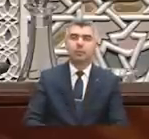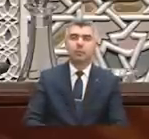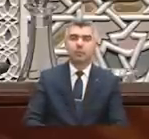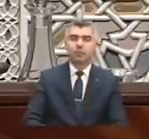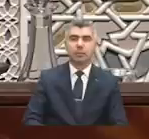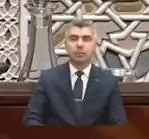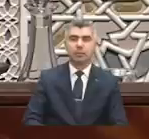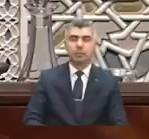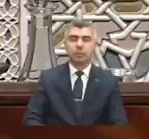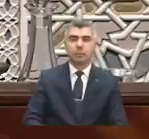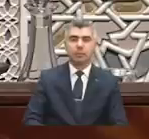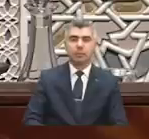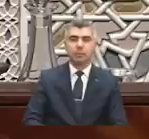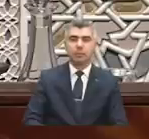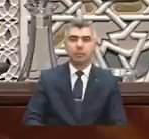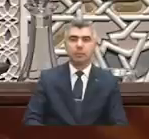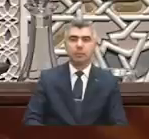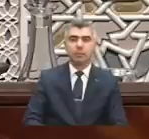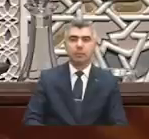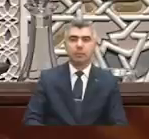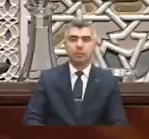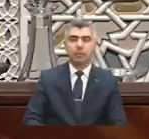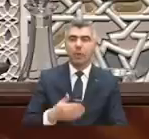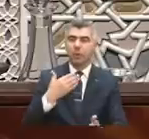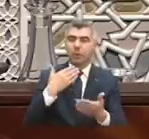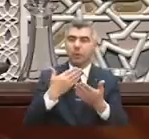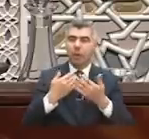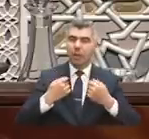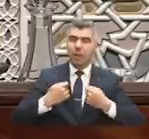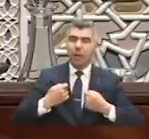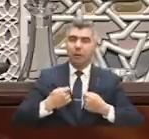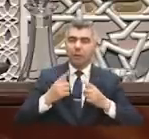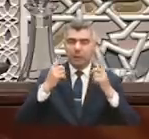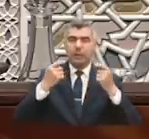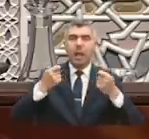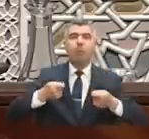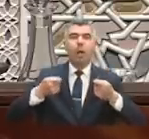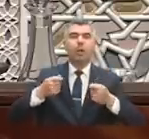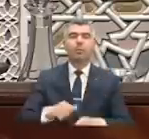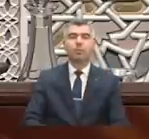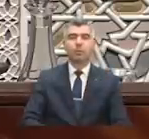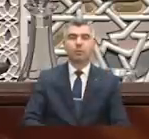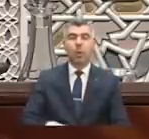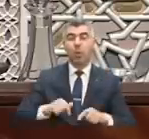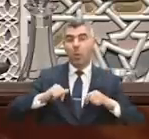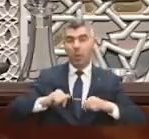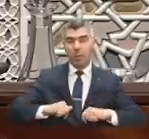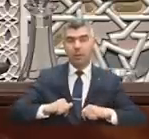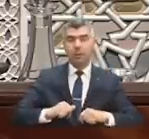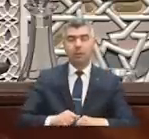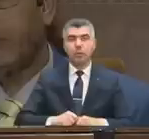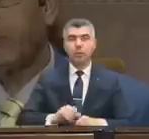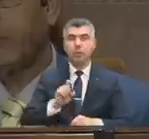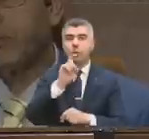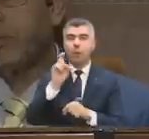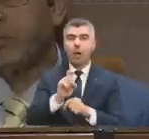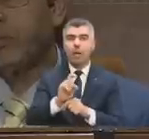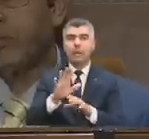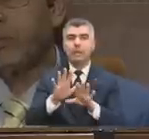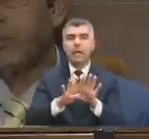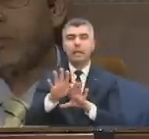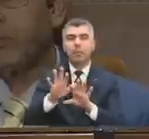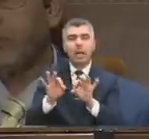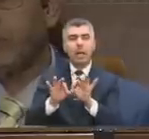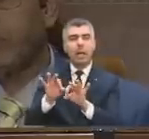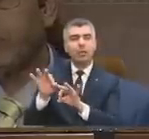السيد النائب المحترم شكرا السيد الرئيس السلام عليكم السيد الوزير نسائلكم عن تدابير والاجراءات الجديده